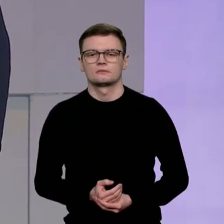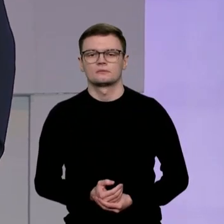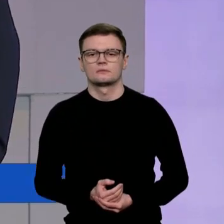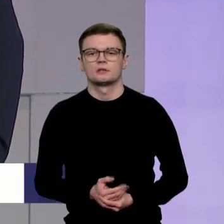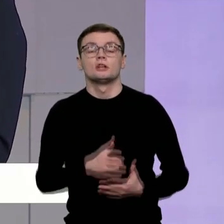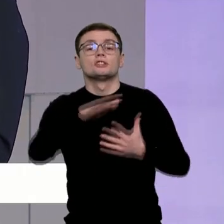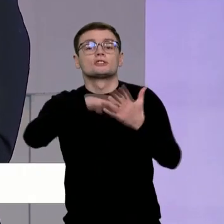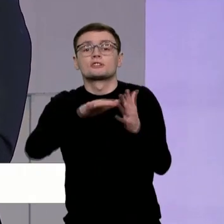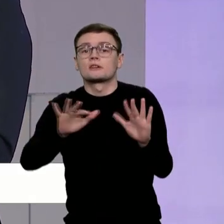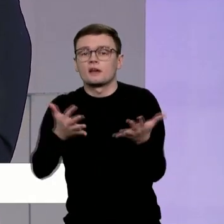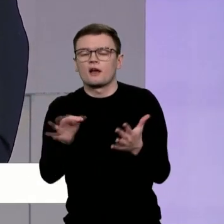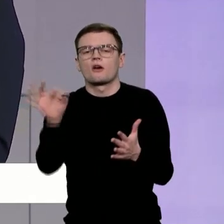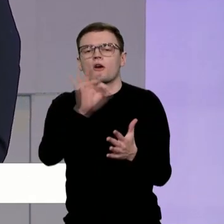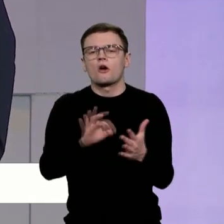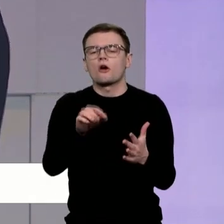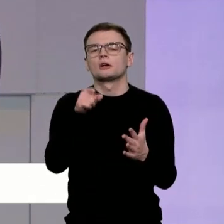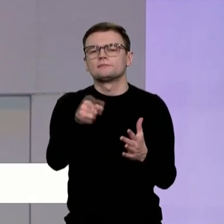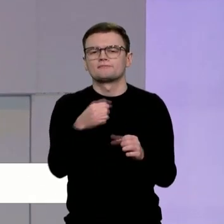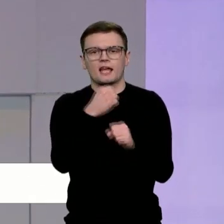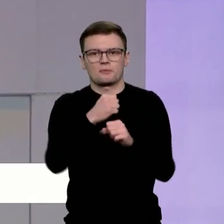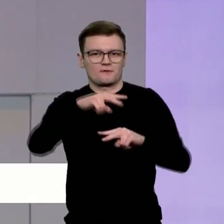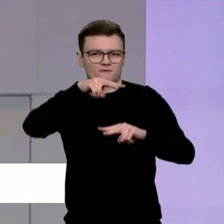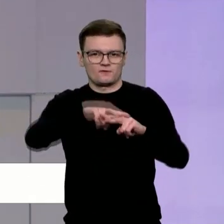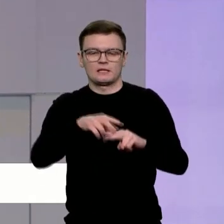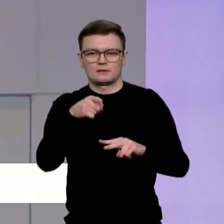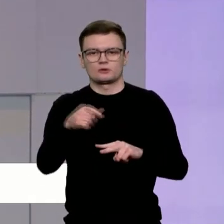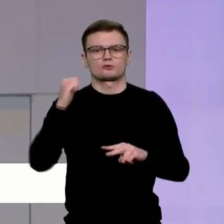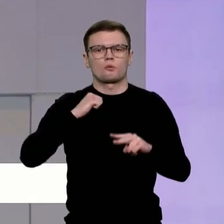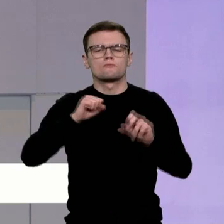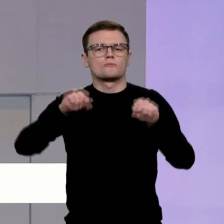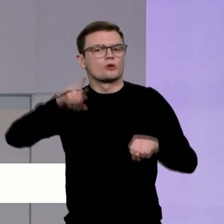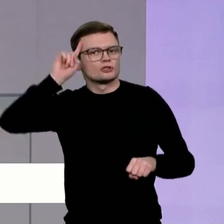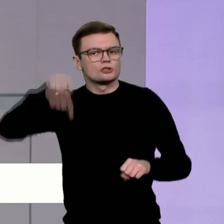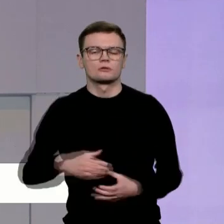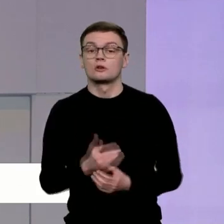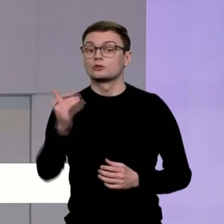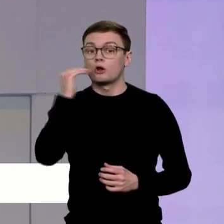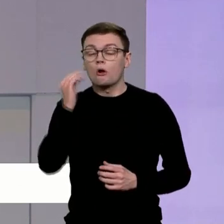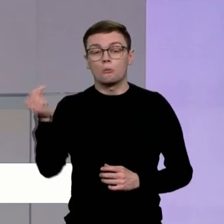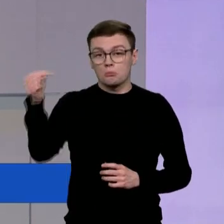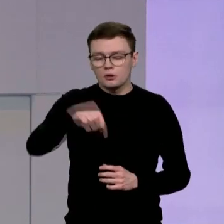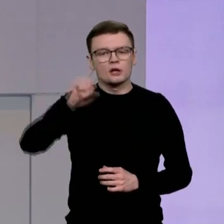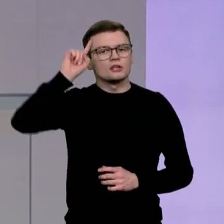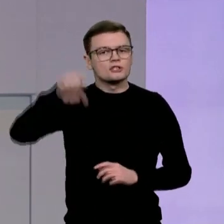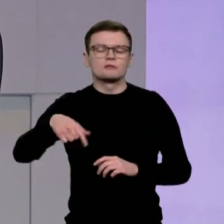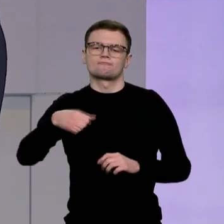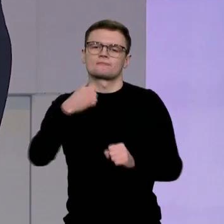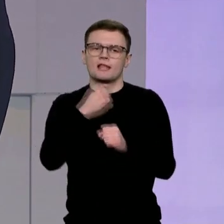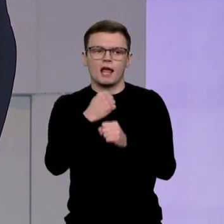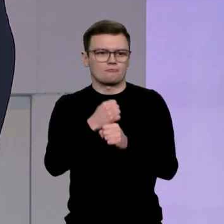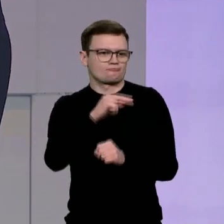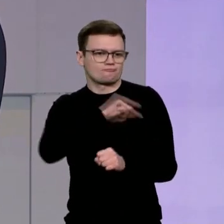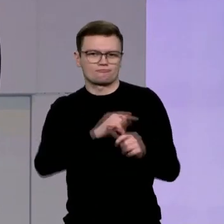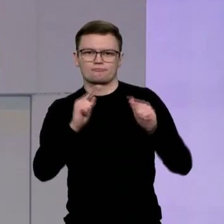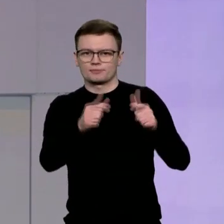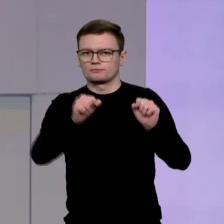su darbo vietomis, kad žmogus tiesiog galėtų žinoti, atvykęs į Šiaulius, tu rasi darbo vietą ir galėsi gauti didesnį atlyginimą ir